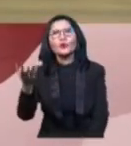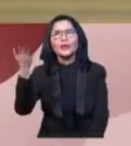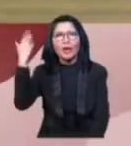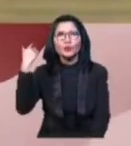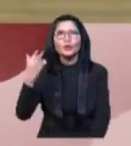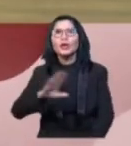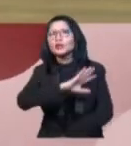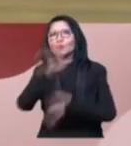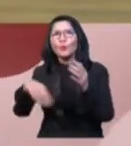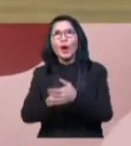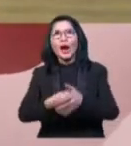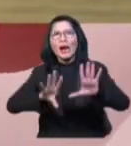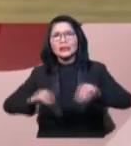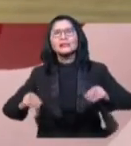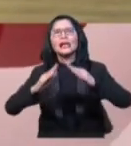home dan